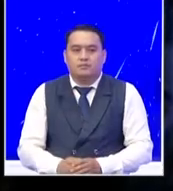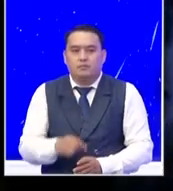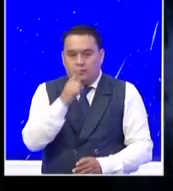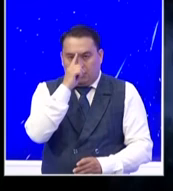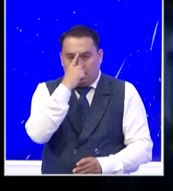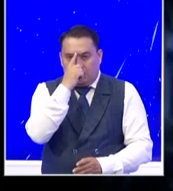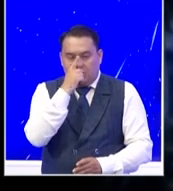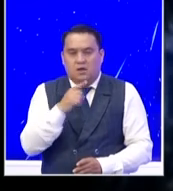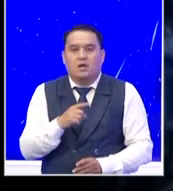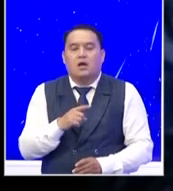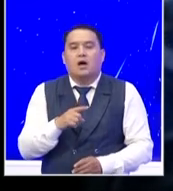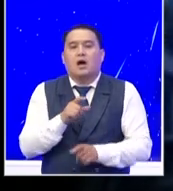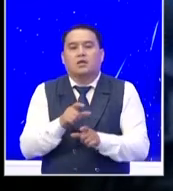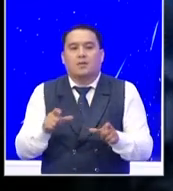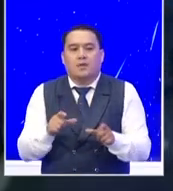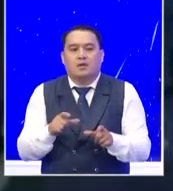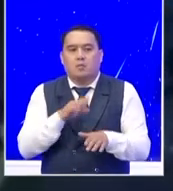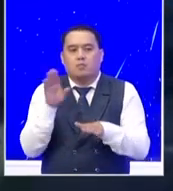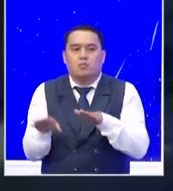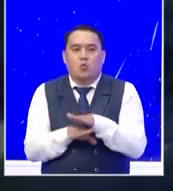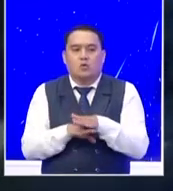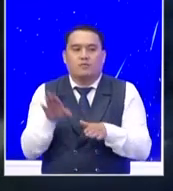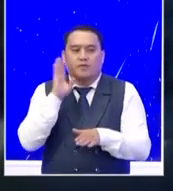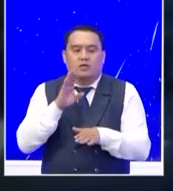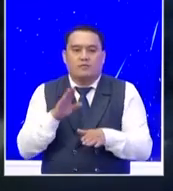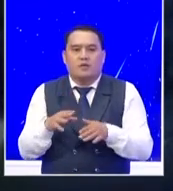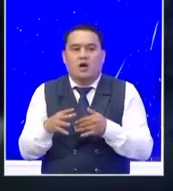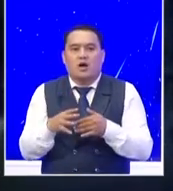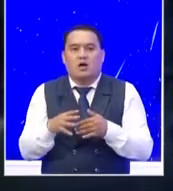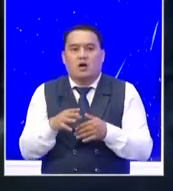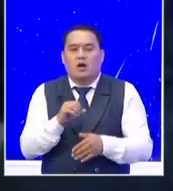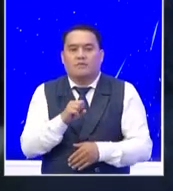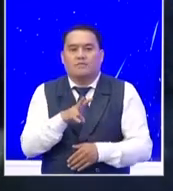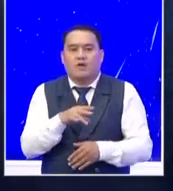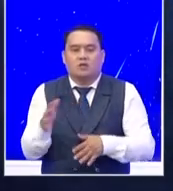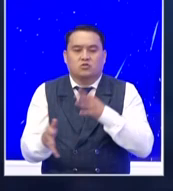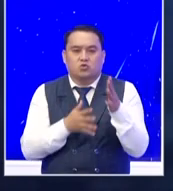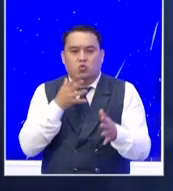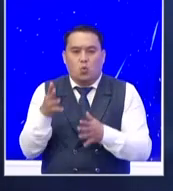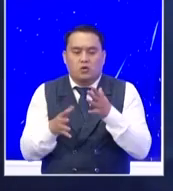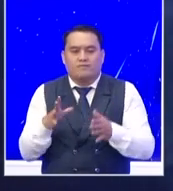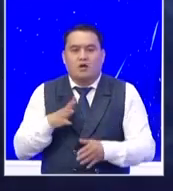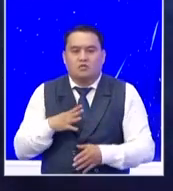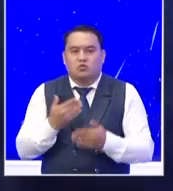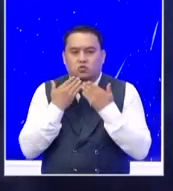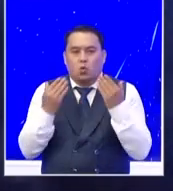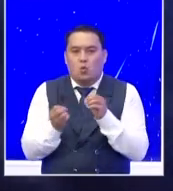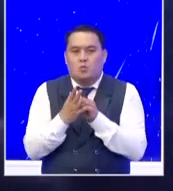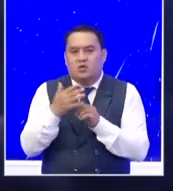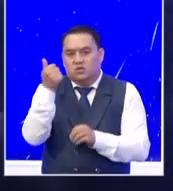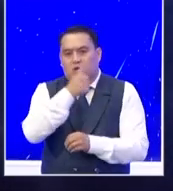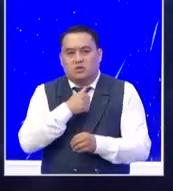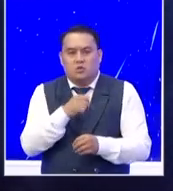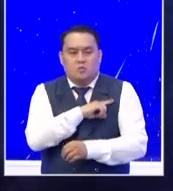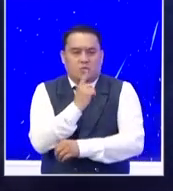Үндістандағы Батыс Бенгалия тұрғындары қирандылар астында оянды. Елді мекенде Амфан синклоны ойран салған. Бұл соңғы 15 жылдағы